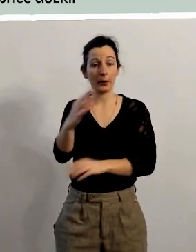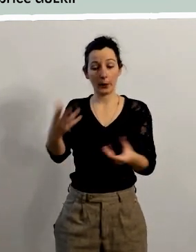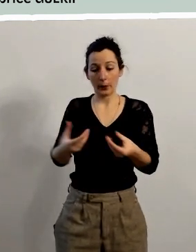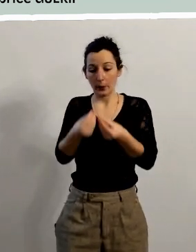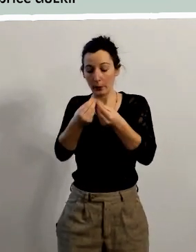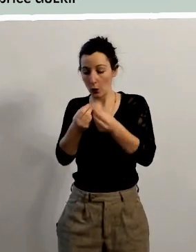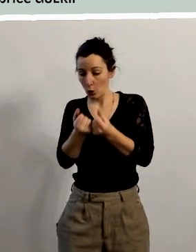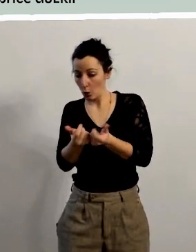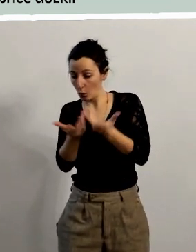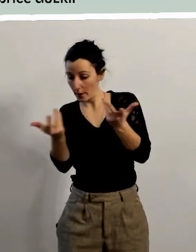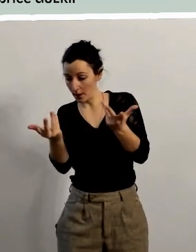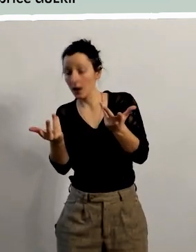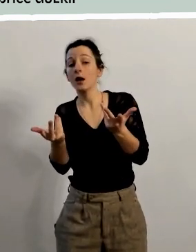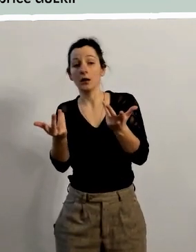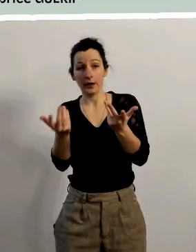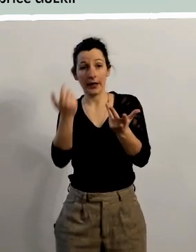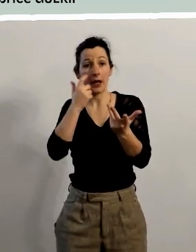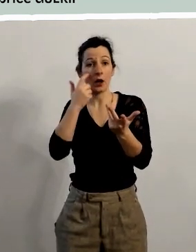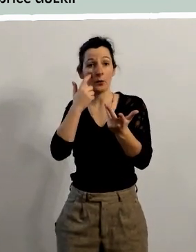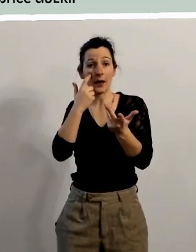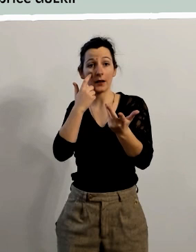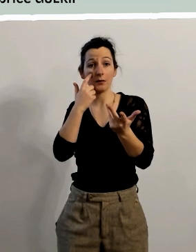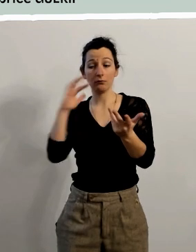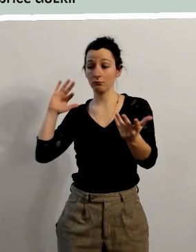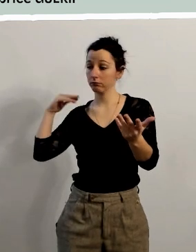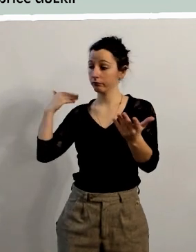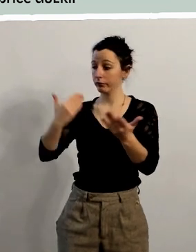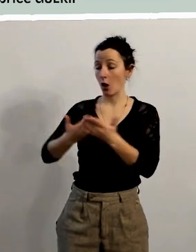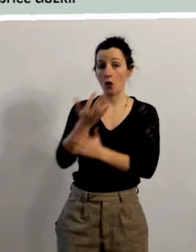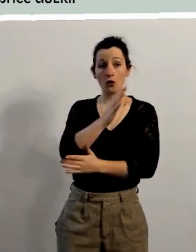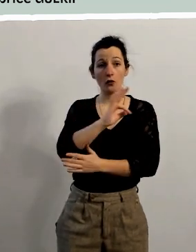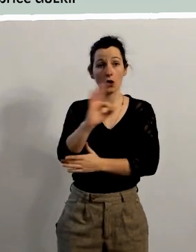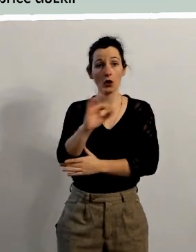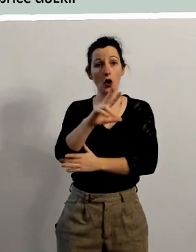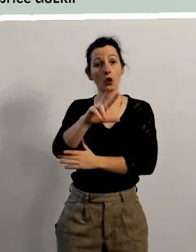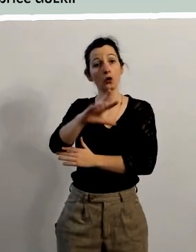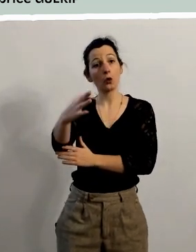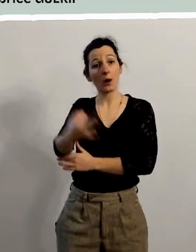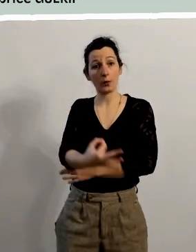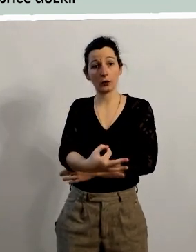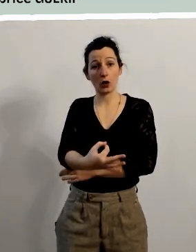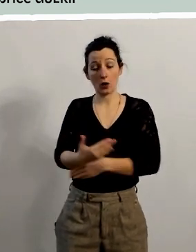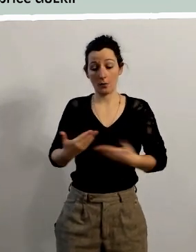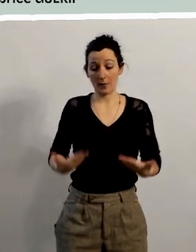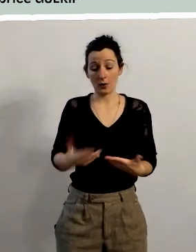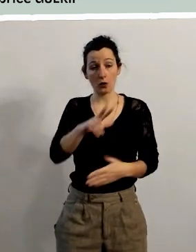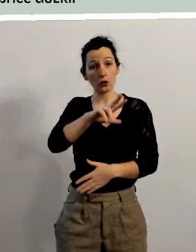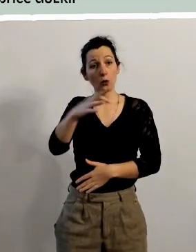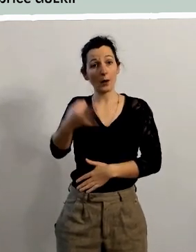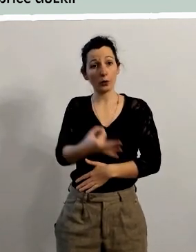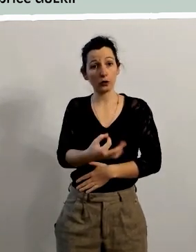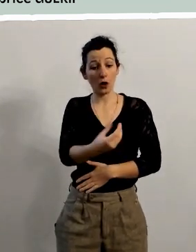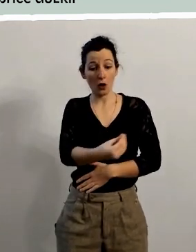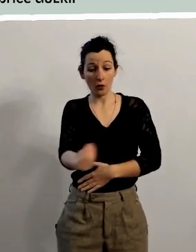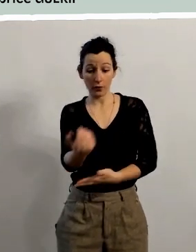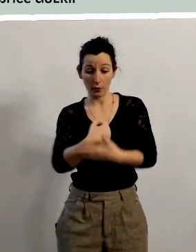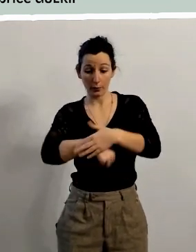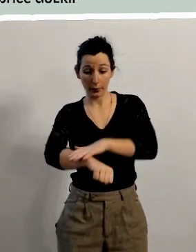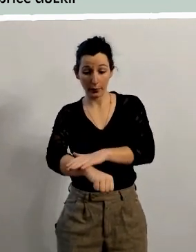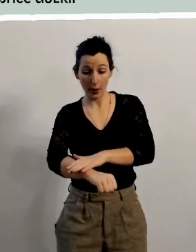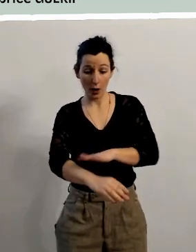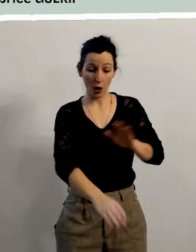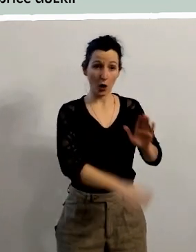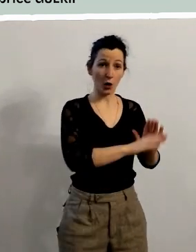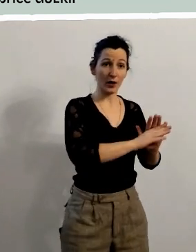voyez qu'il ressort que actuellement, en France, 3% environ des enfants